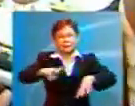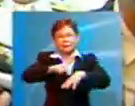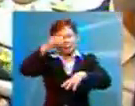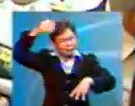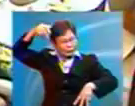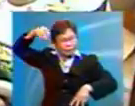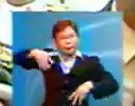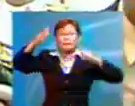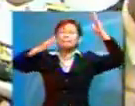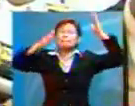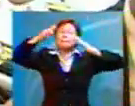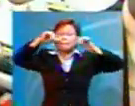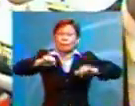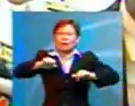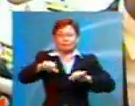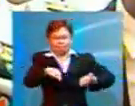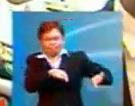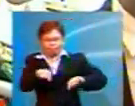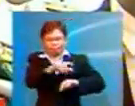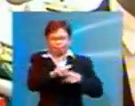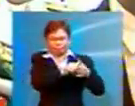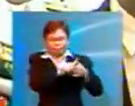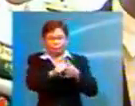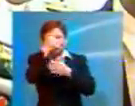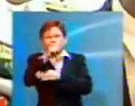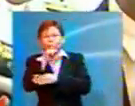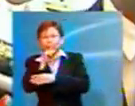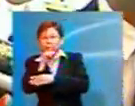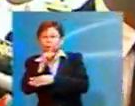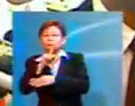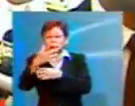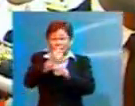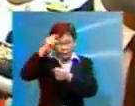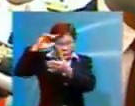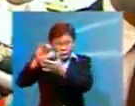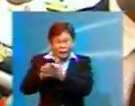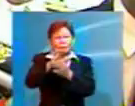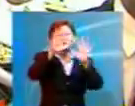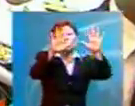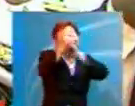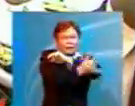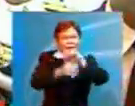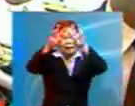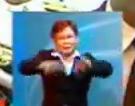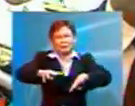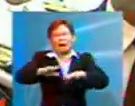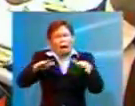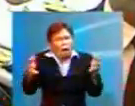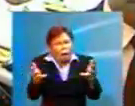mengambil tindakan dan juga kepimpinan untuk meyakinkan 10 negara ASEAN ini bagaimana kita boleh bekerjasama